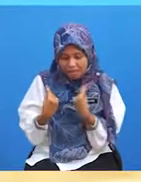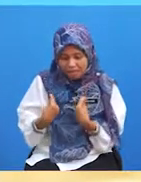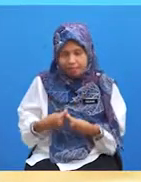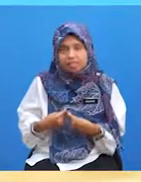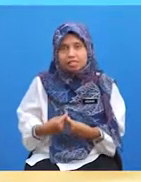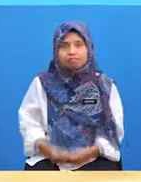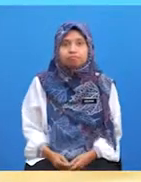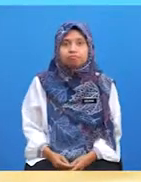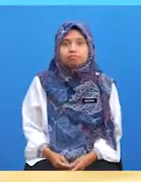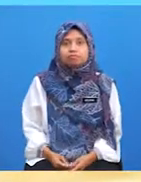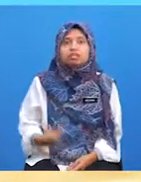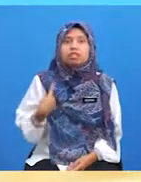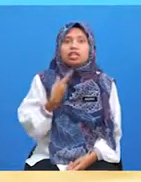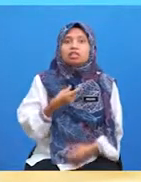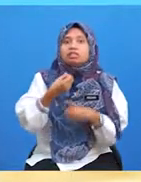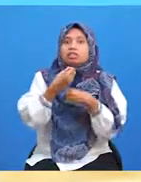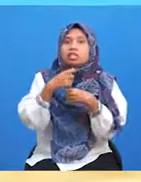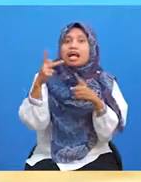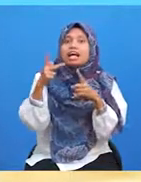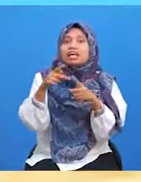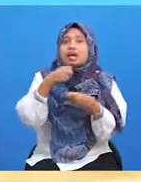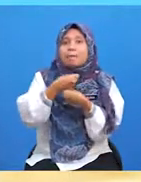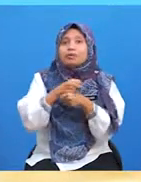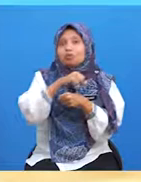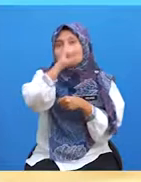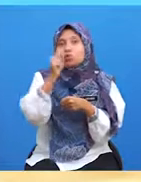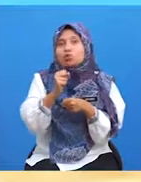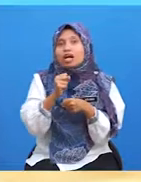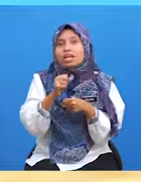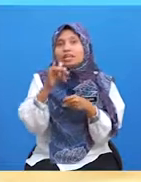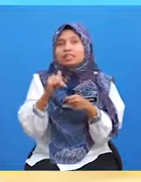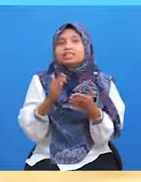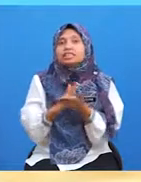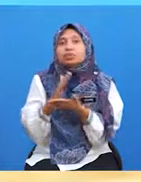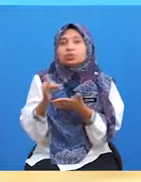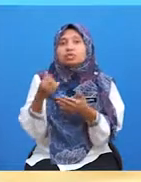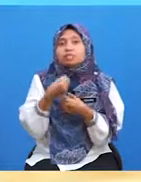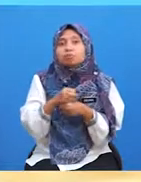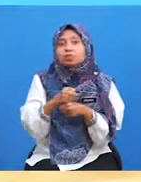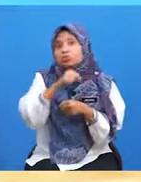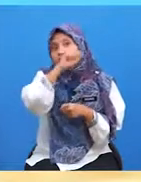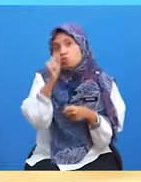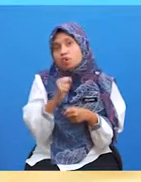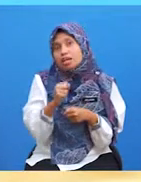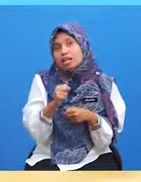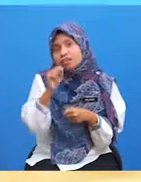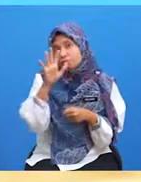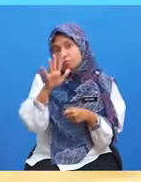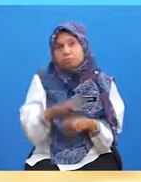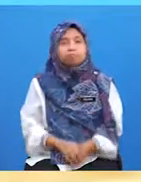Kita bergerak pula ke bentuk soalan yang seterusnya, iaitu bentuk soalan yang